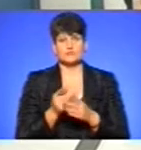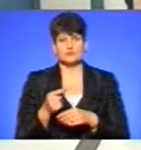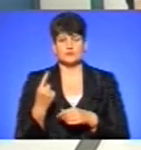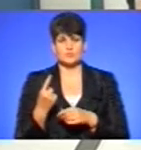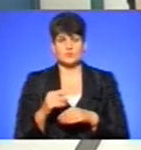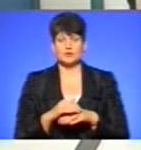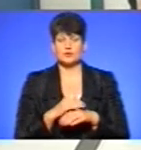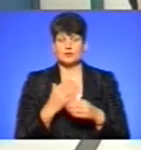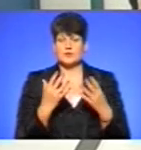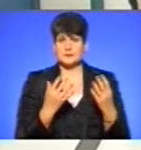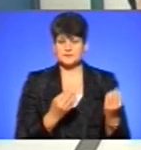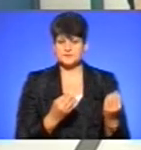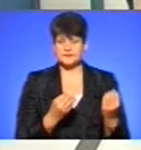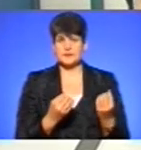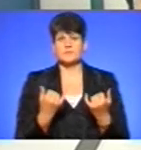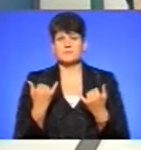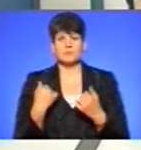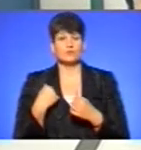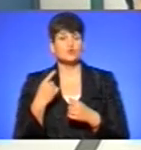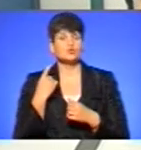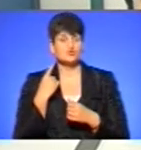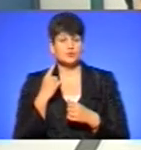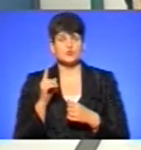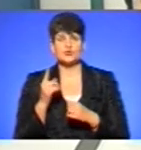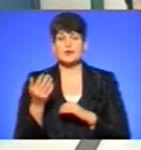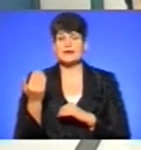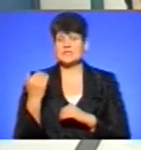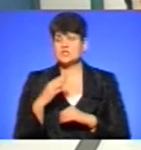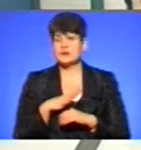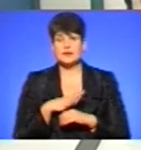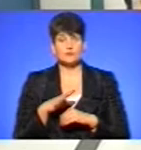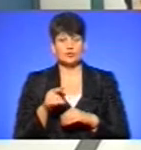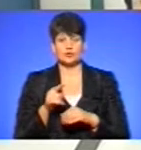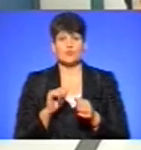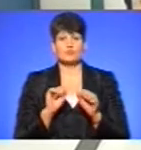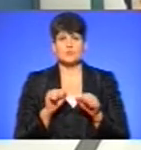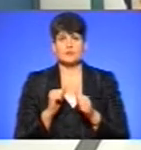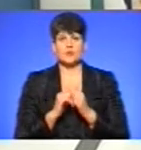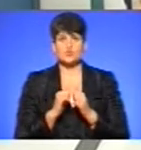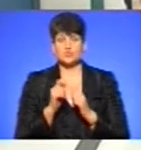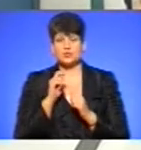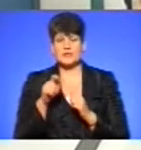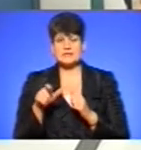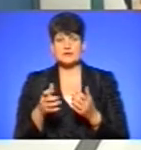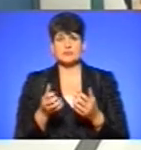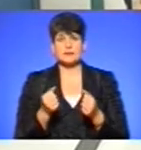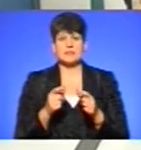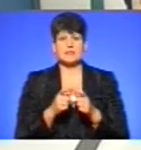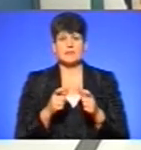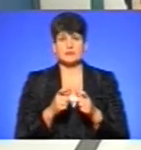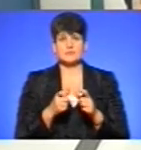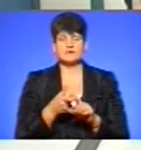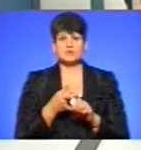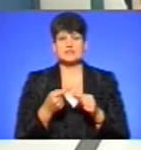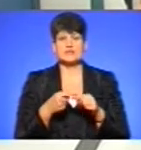дня. Отож, в сюжеті ми почули про те, що раніше не було такої можливості для кожного українця отримати ID-картку через